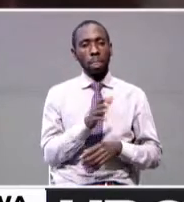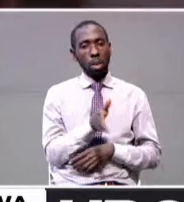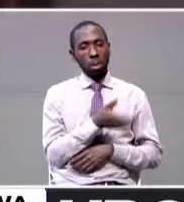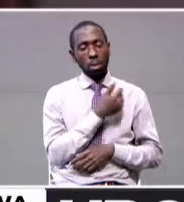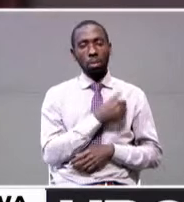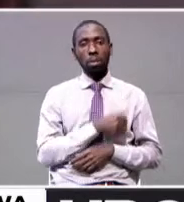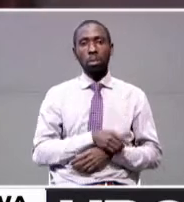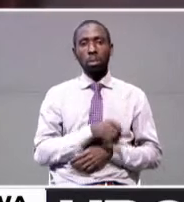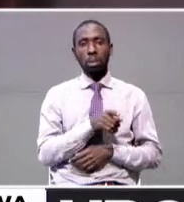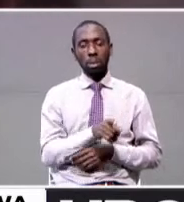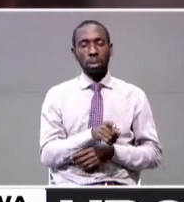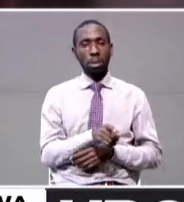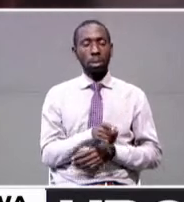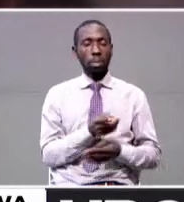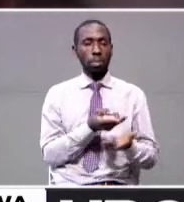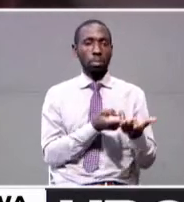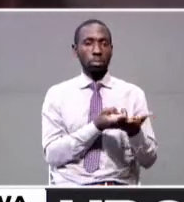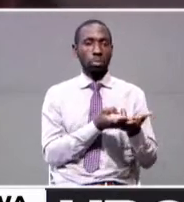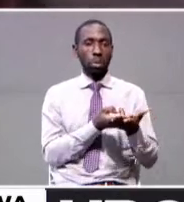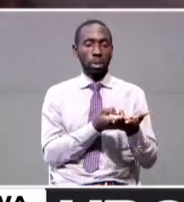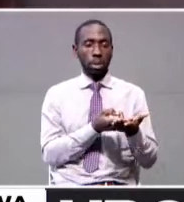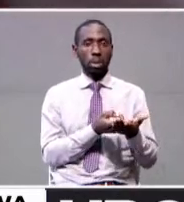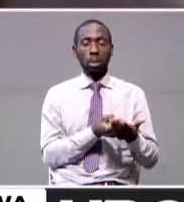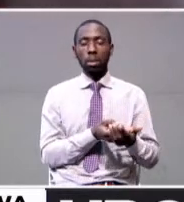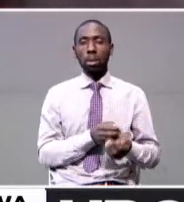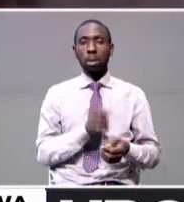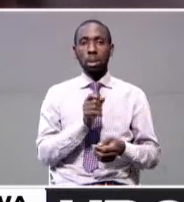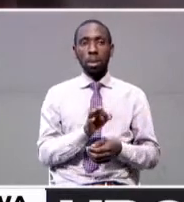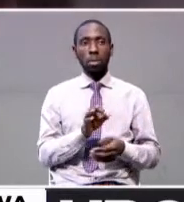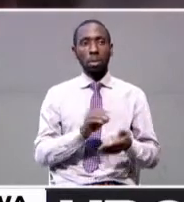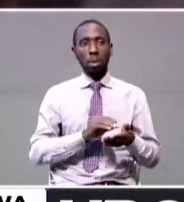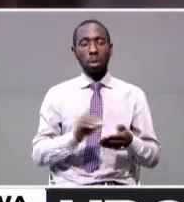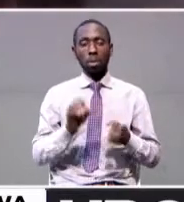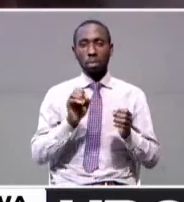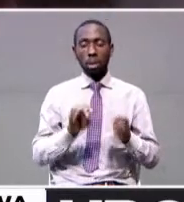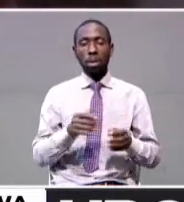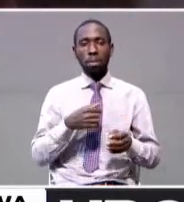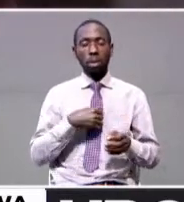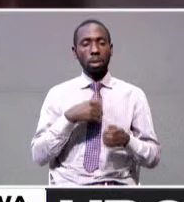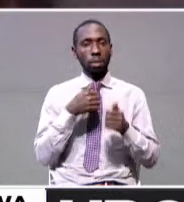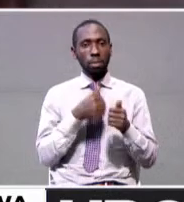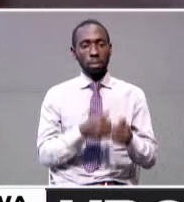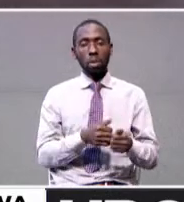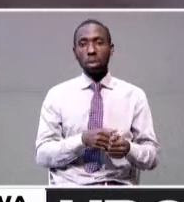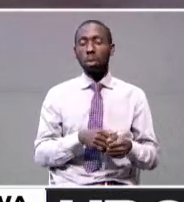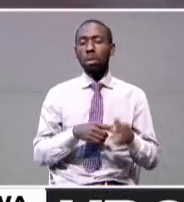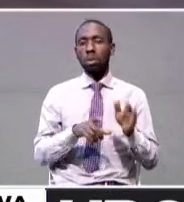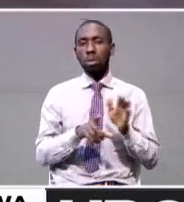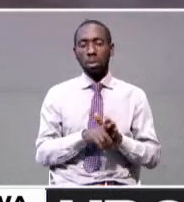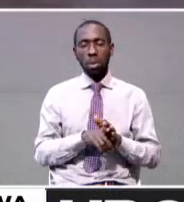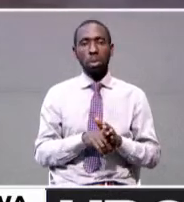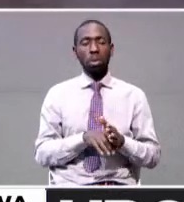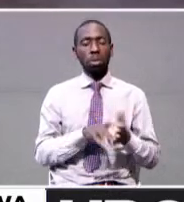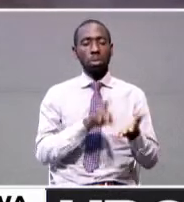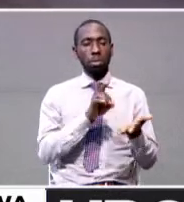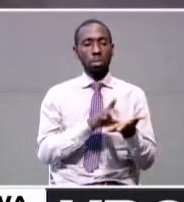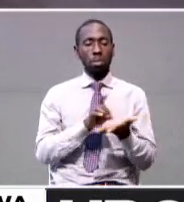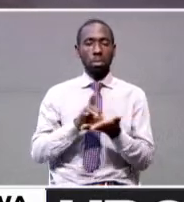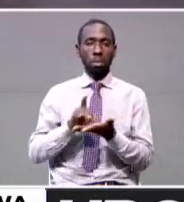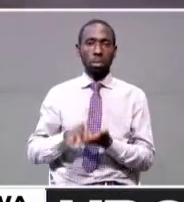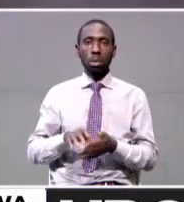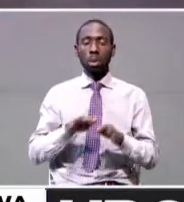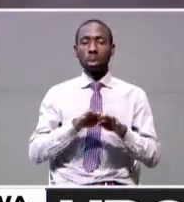n'okubwamuka kubasinga tebabujjaawo tugenda era kuyita mu mateeka ge twayiseemu okugoba okusazaamu